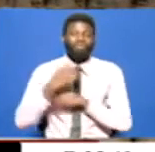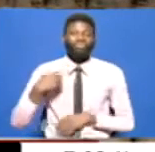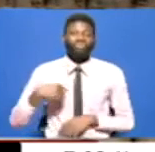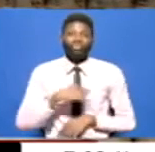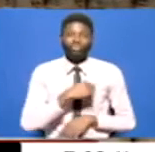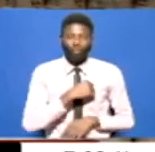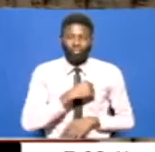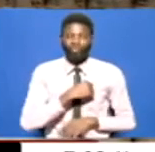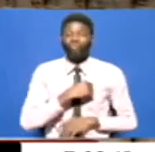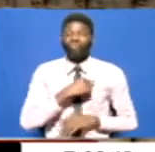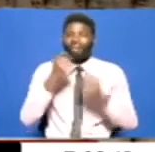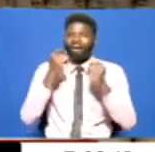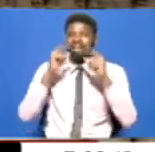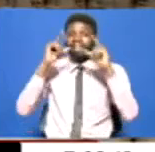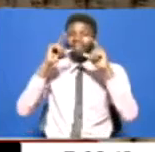alert.